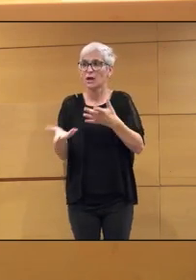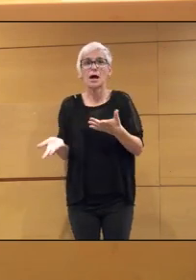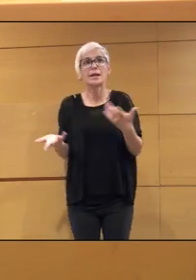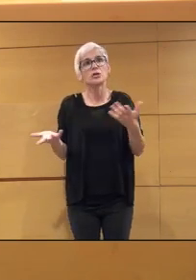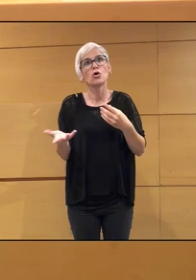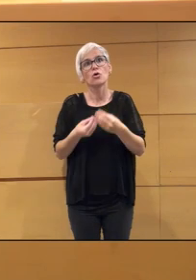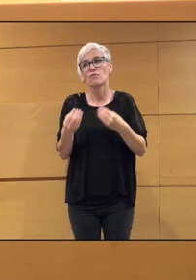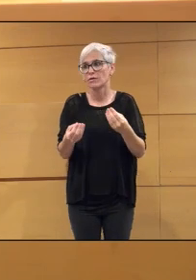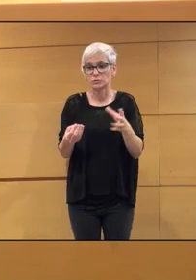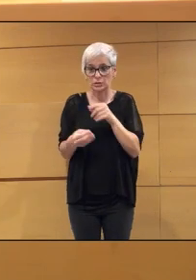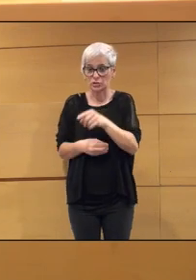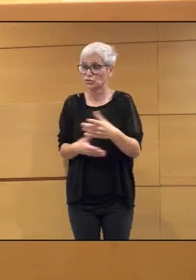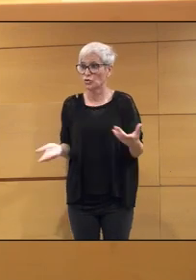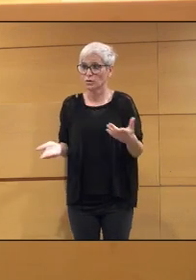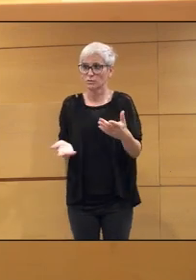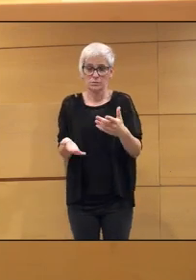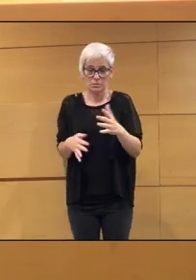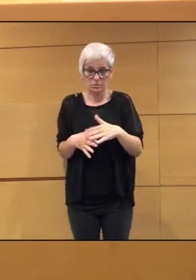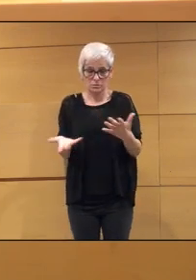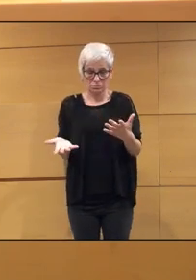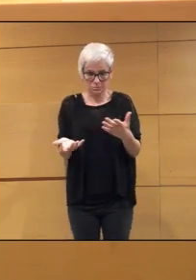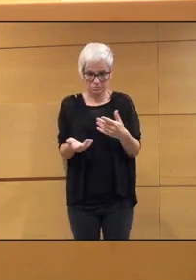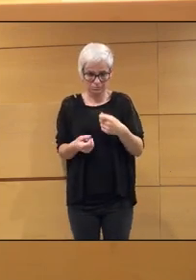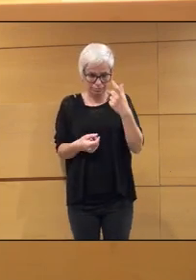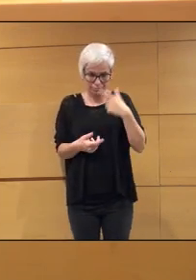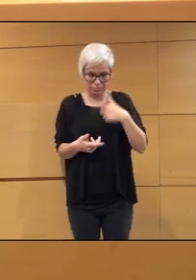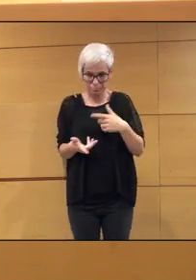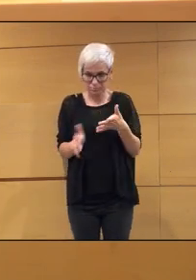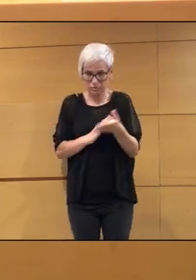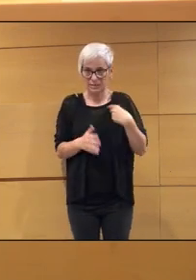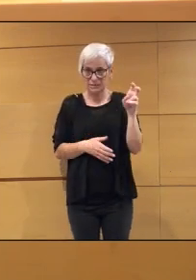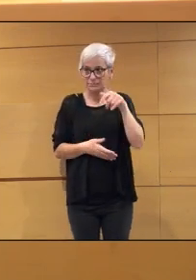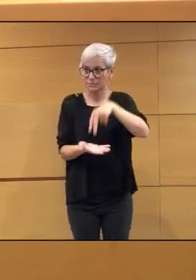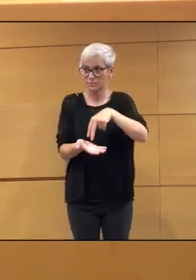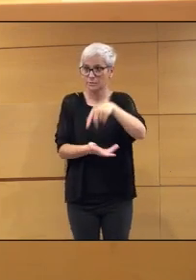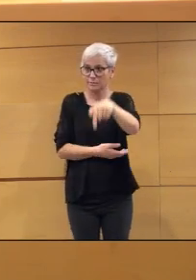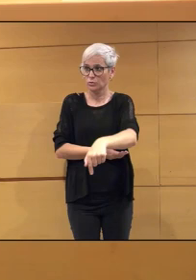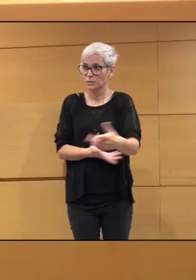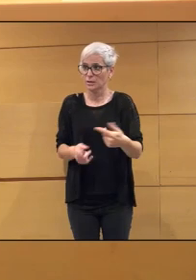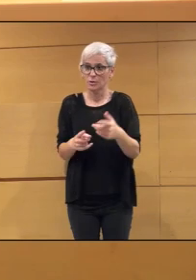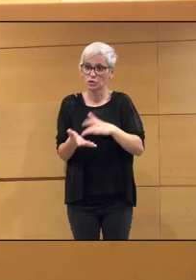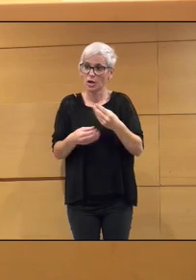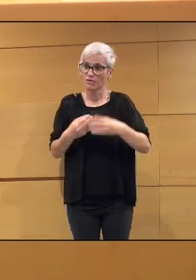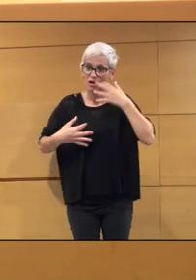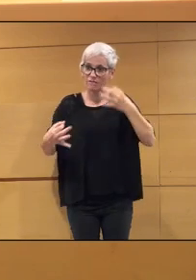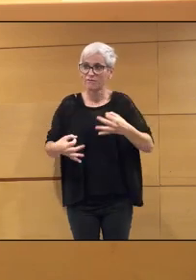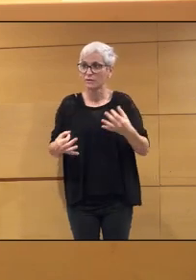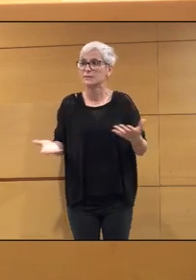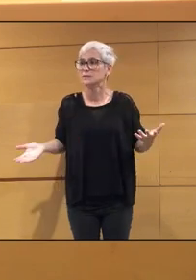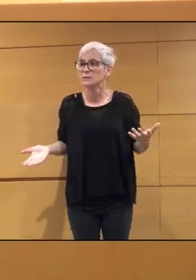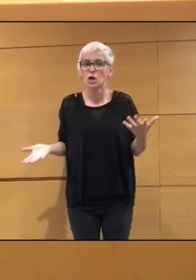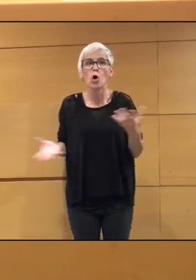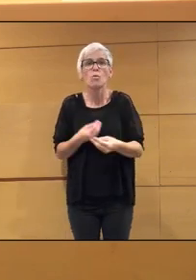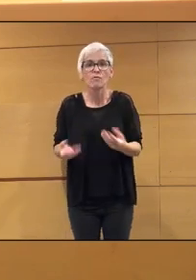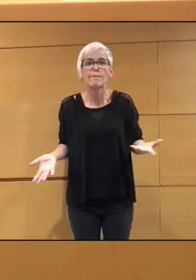jo trobo... No, no, si tot això a mi se'm congelava el cor i per això estem aquí. Però clar, a l'hora de fer-ho efectiu dius, com ho